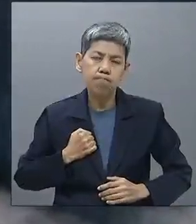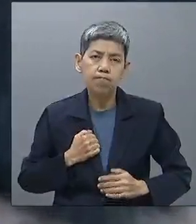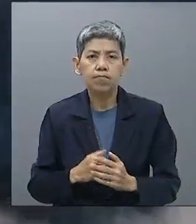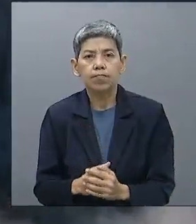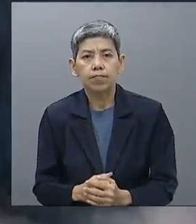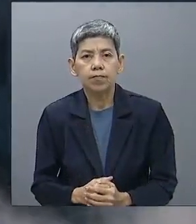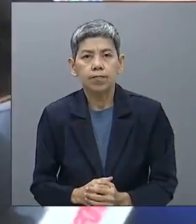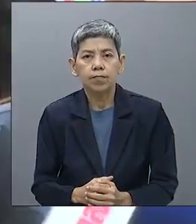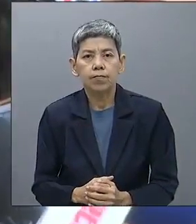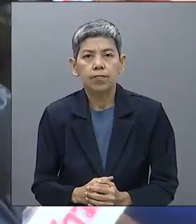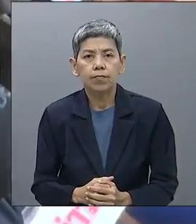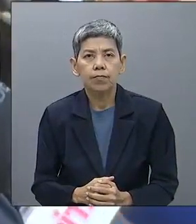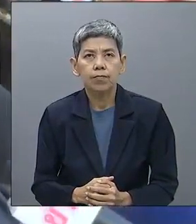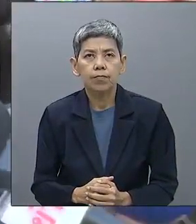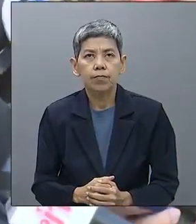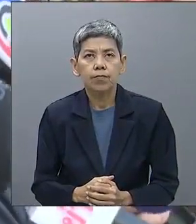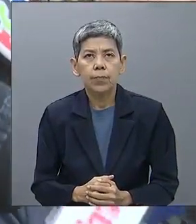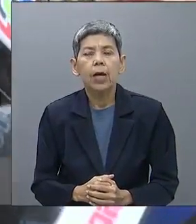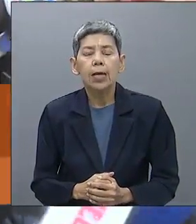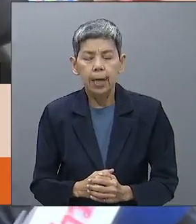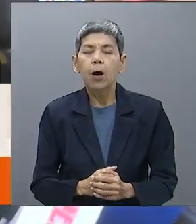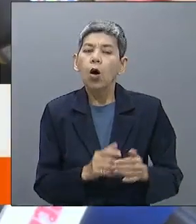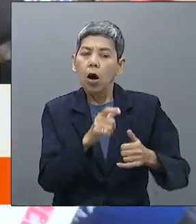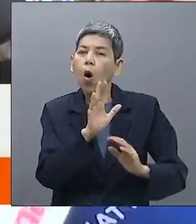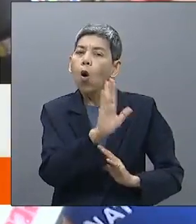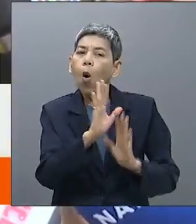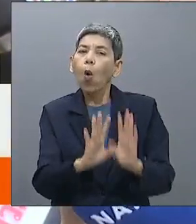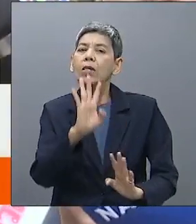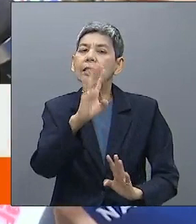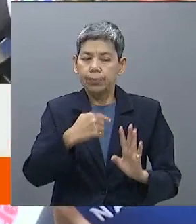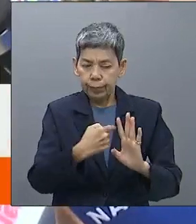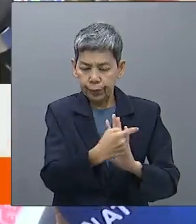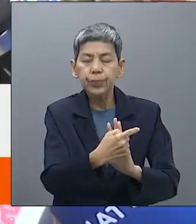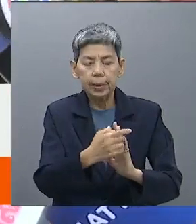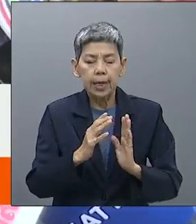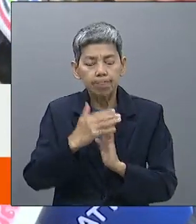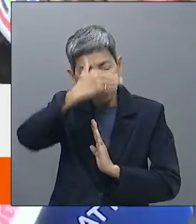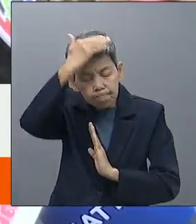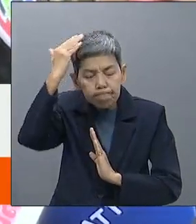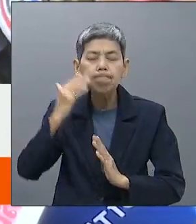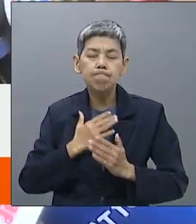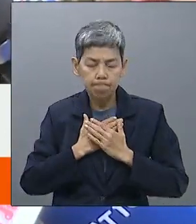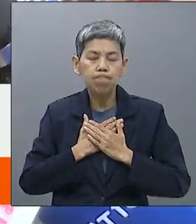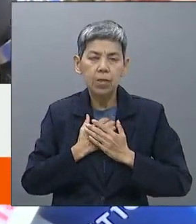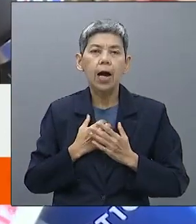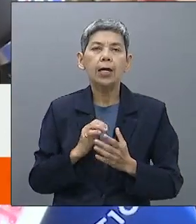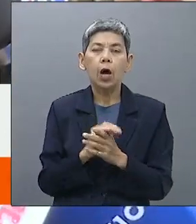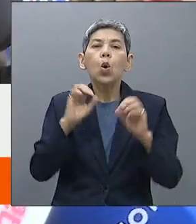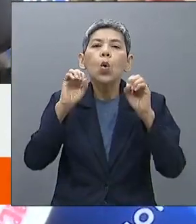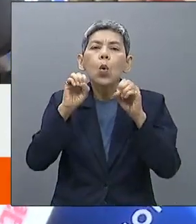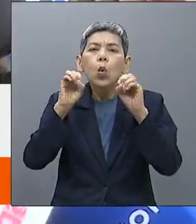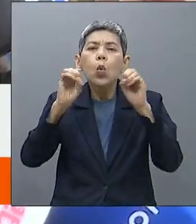ค่ะ เป็นความนะครับประสงค์นะครับของทางน้องๆนะครับซึ่งเป็นคณะครูฝึกนะครับ